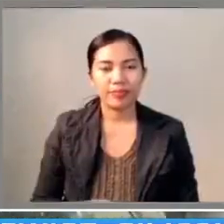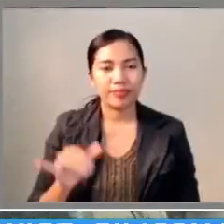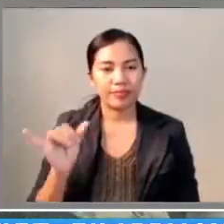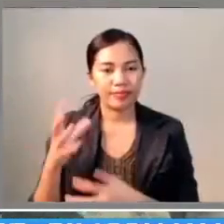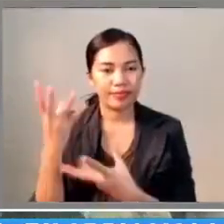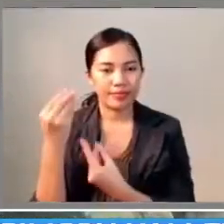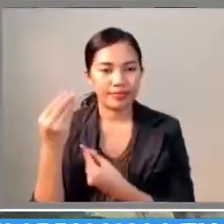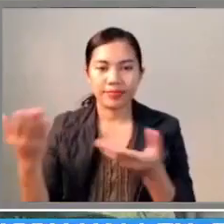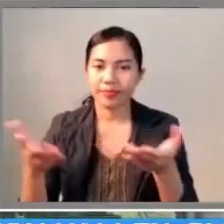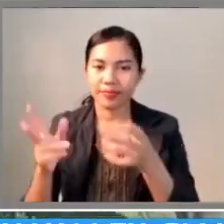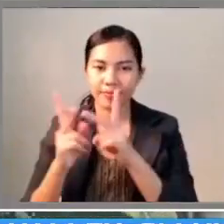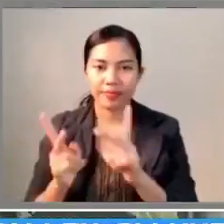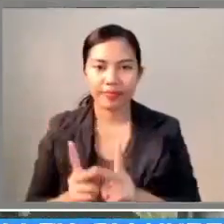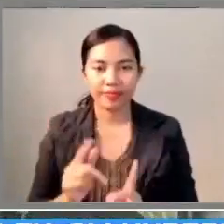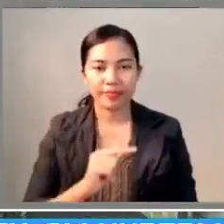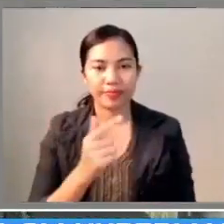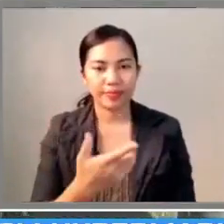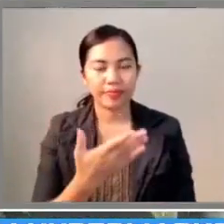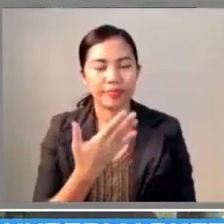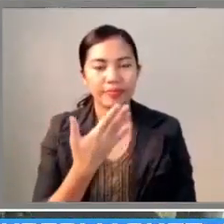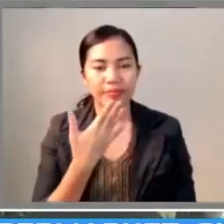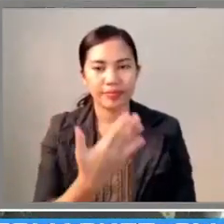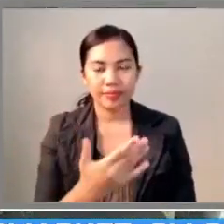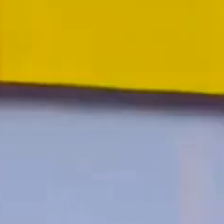Connie. Maraming salamat, Chino Gaston.